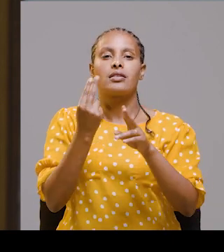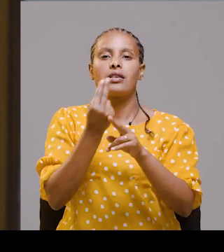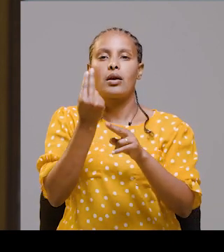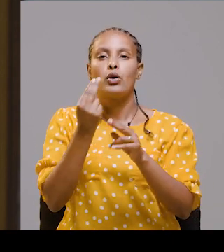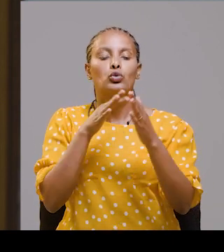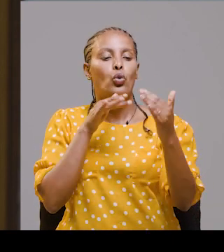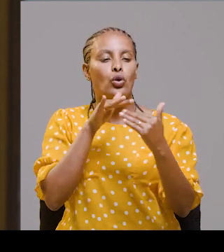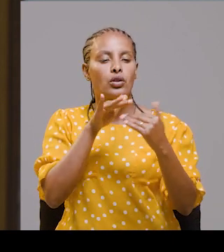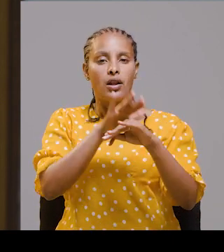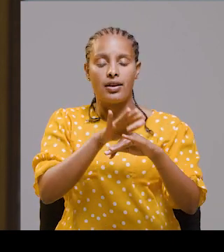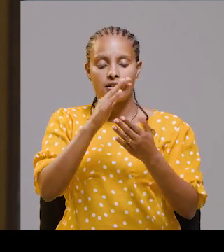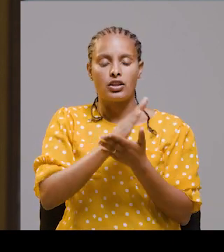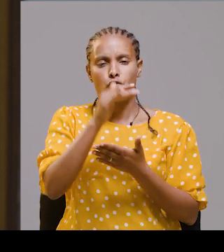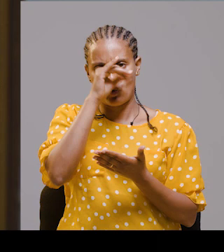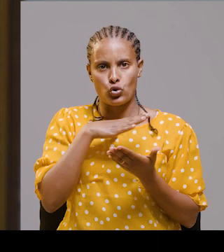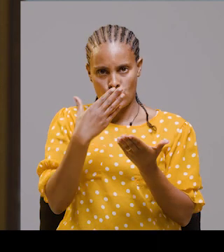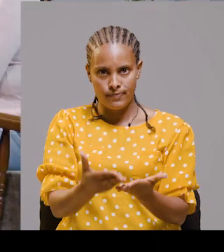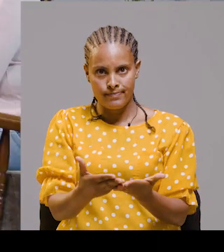ليه تساتفو سوى تشين